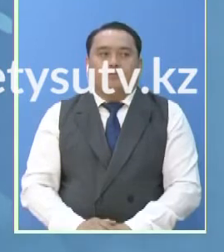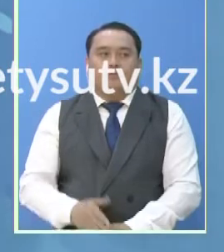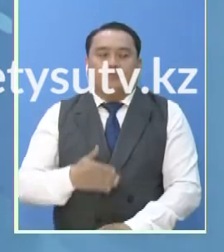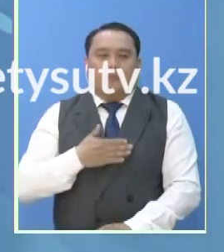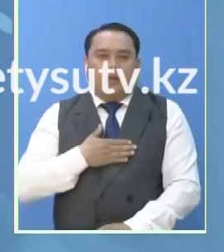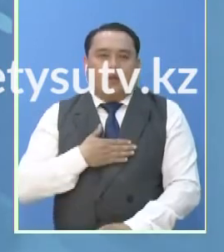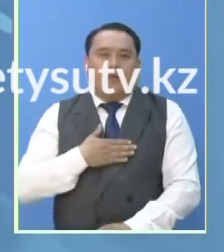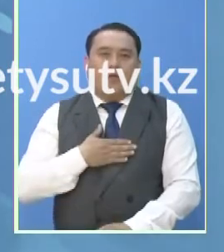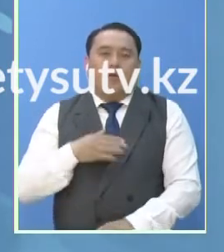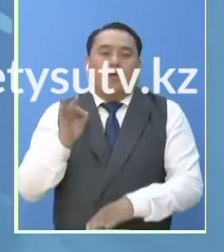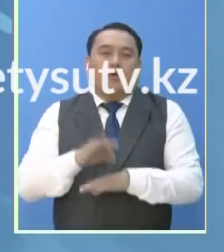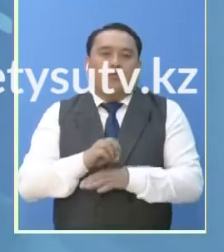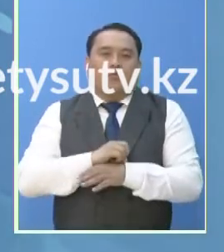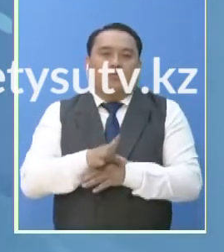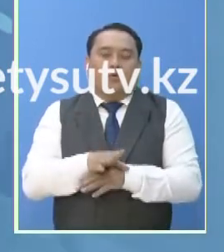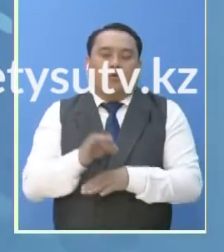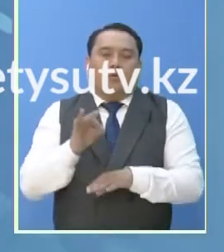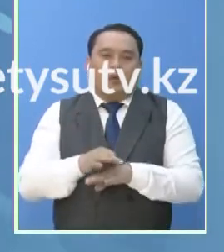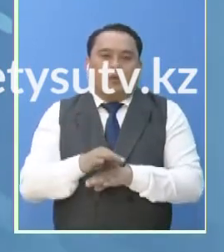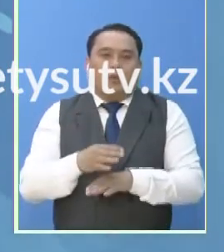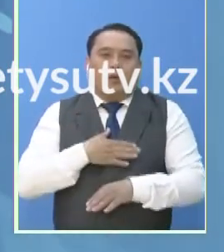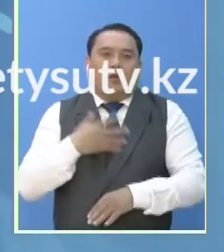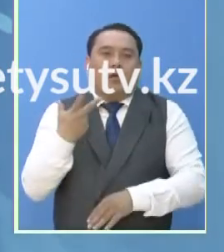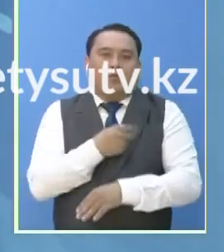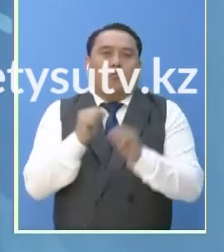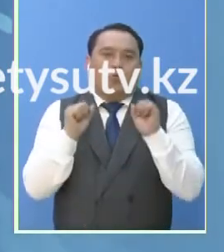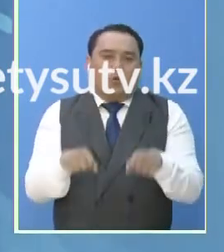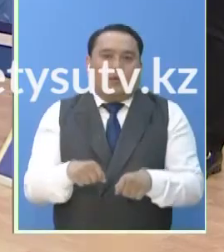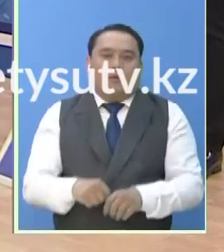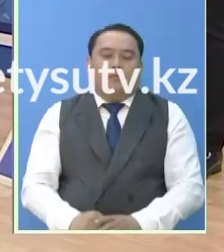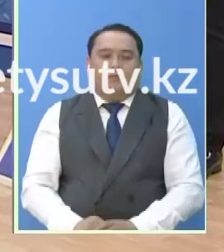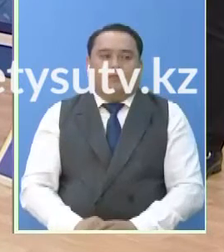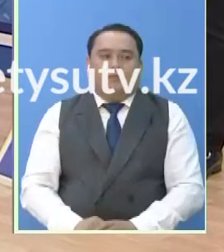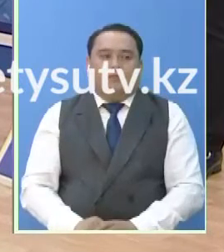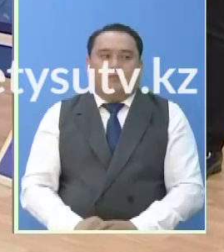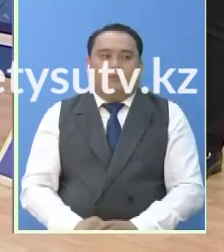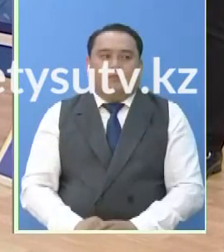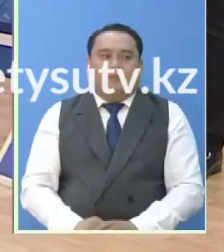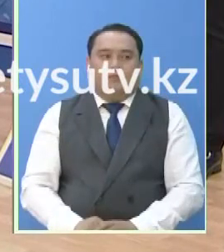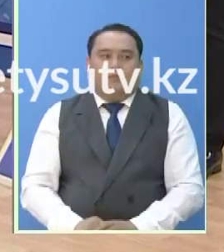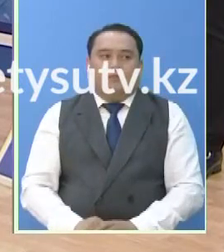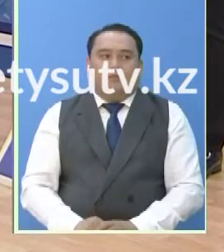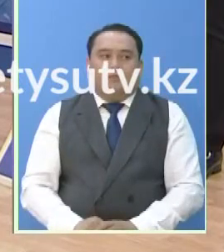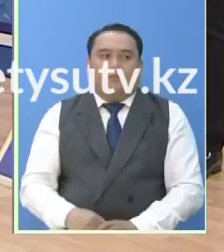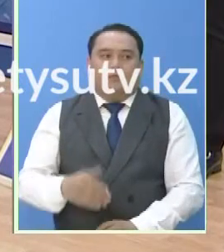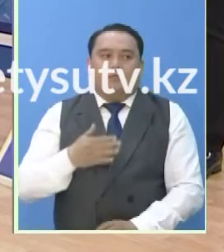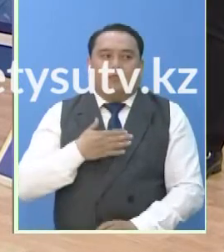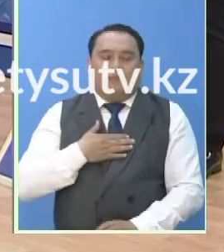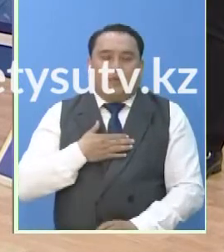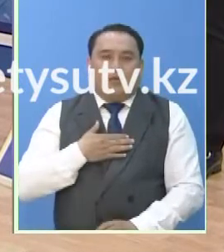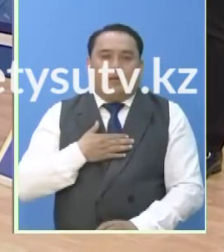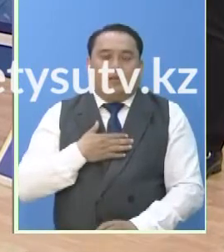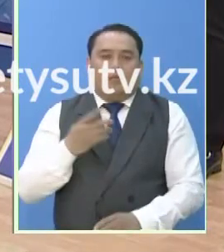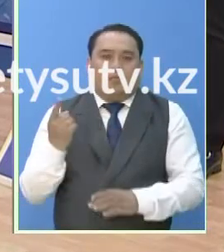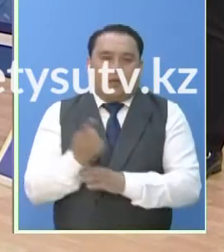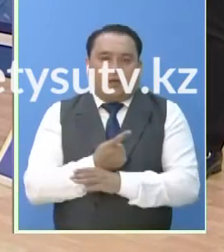толқын кезінде ковидпен ауырып кеттім. Енді маған вакцина алуға бола ма деген. Мен енді өзімнен айтайын тағы да.